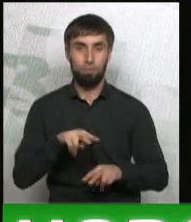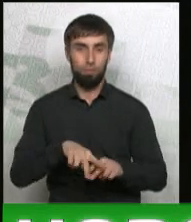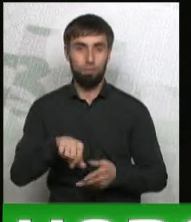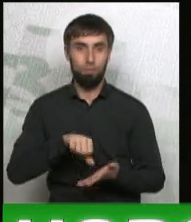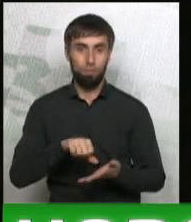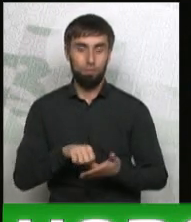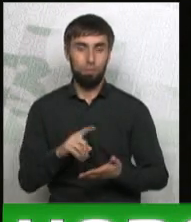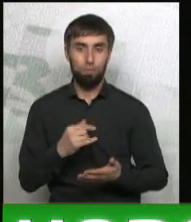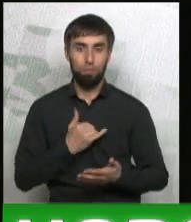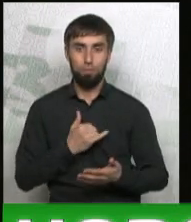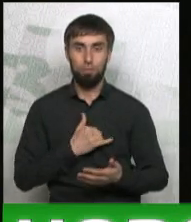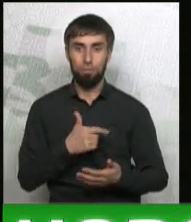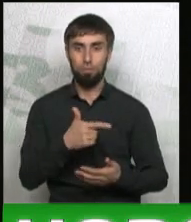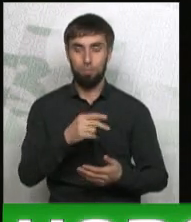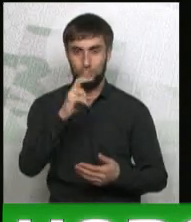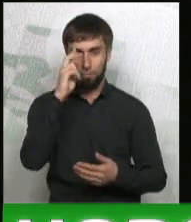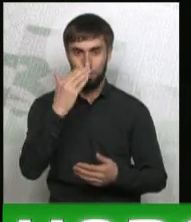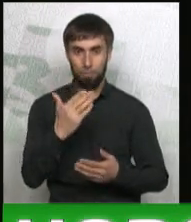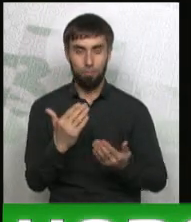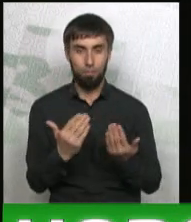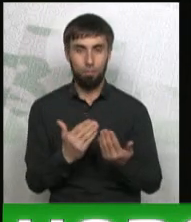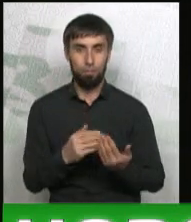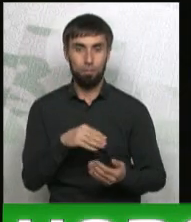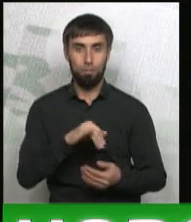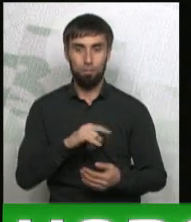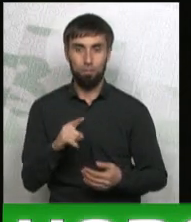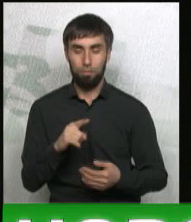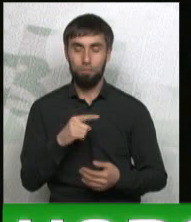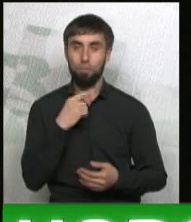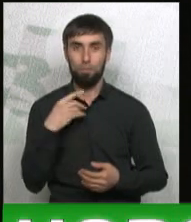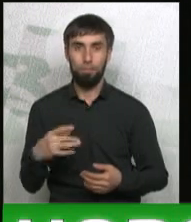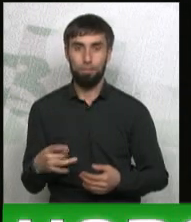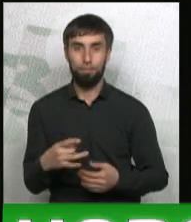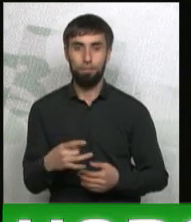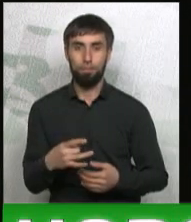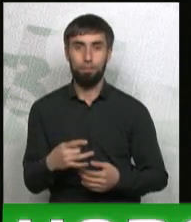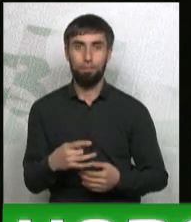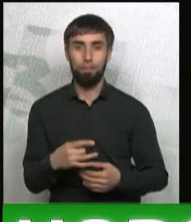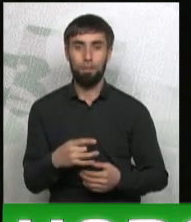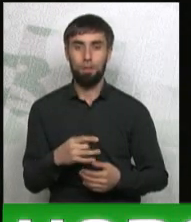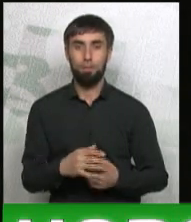нас Государственный театр юного зрителя Республики Ингушетия приведен,